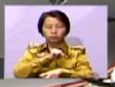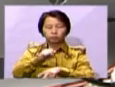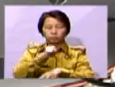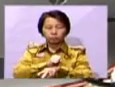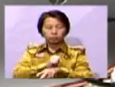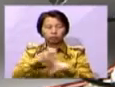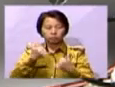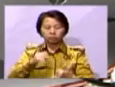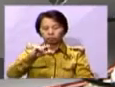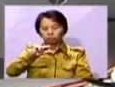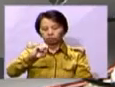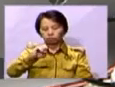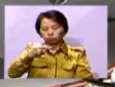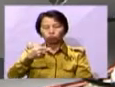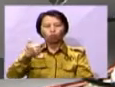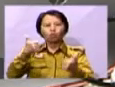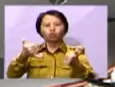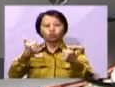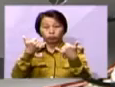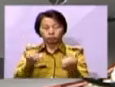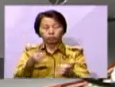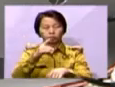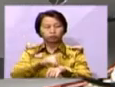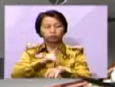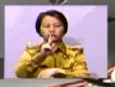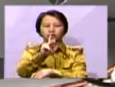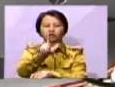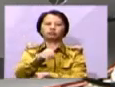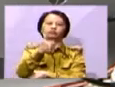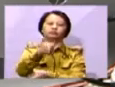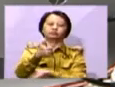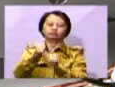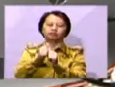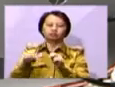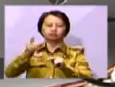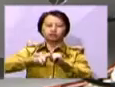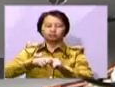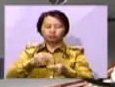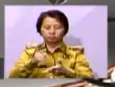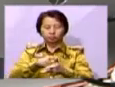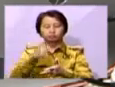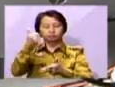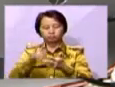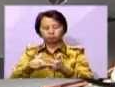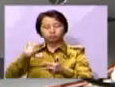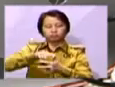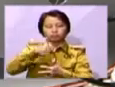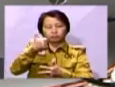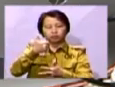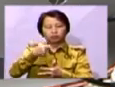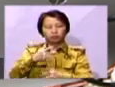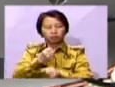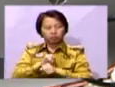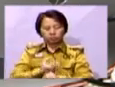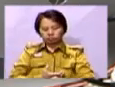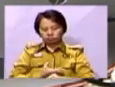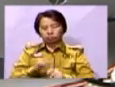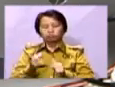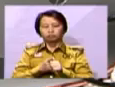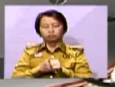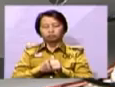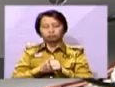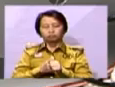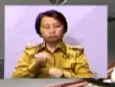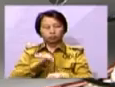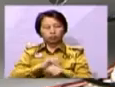Singapura, Goh Jin Wei cemerlang kali ini di Kuala Lumpur dengan menambah pingat emas buat negara dan merangkul pingat emas pertamanya